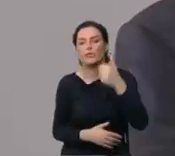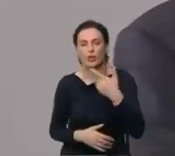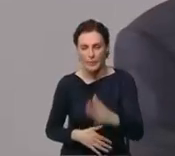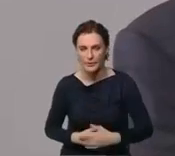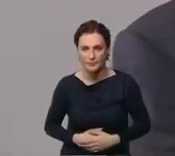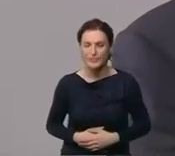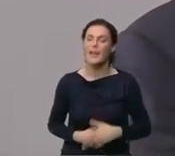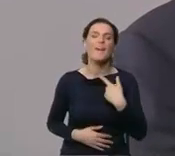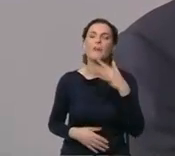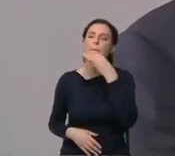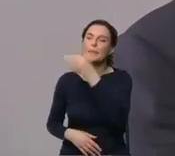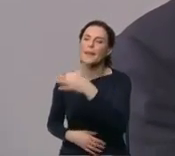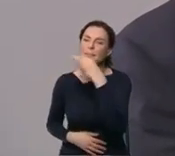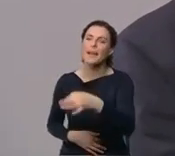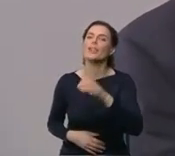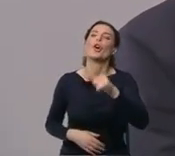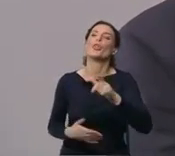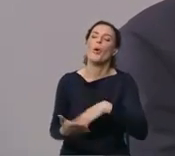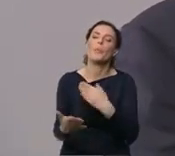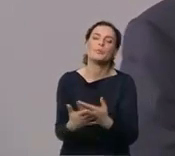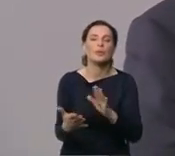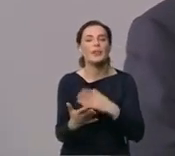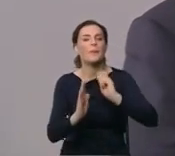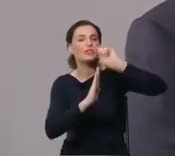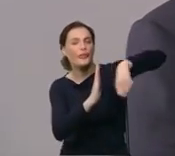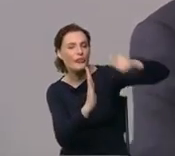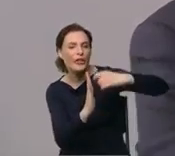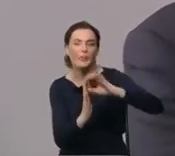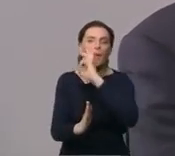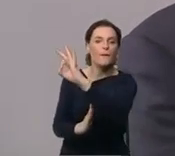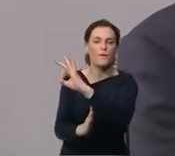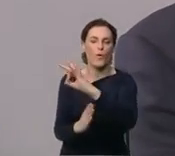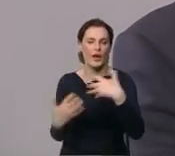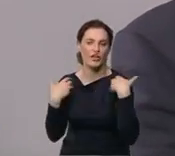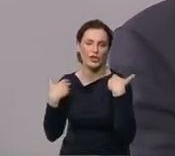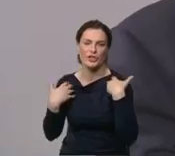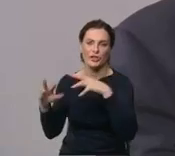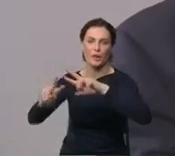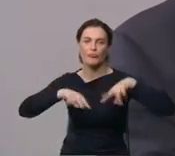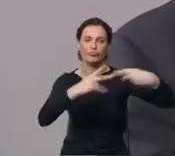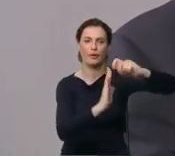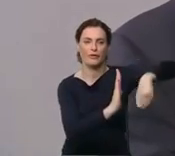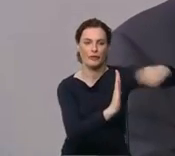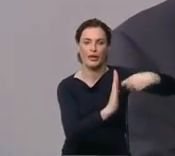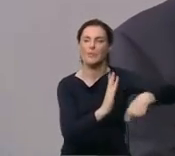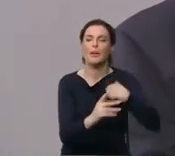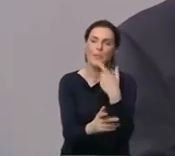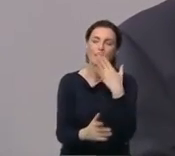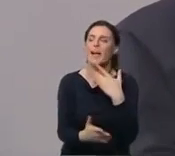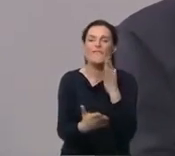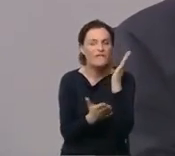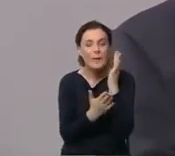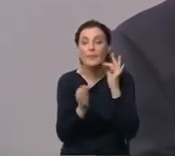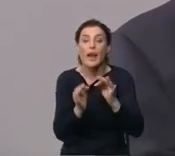że wszyscy tobie zadają pytania dotyczące tego, kto miałby nakręcić film o tobie, kto miałby odegrać twoją rolę. Te pytanie w kółko pada. Ja wiem,